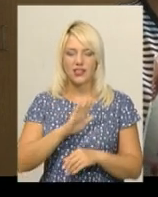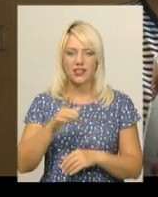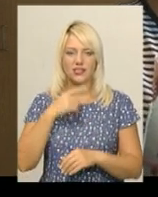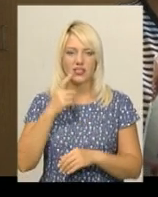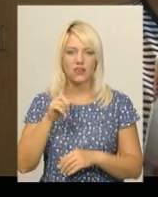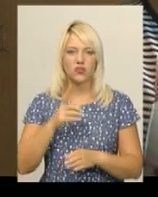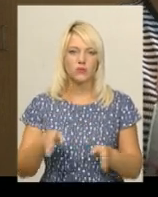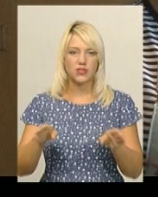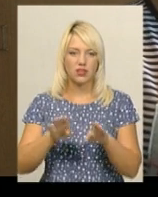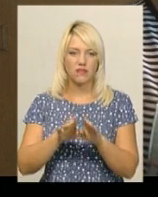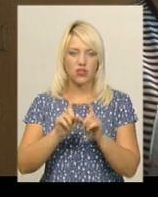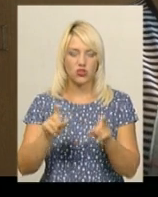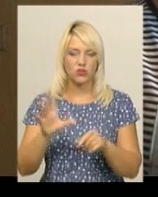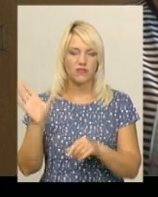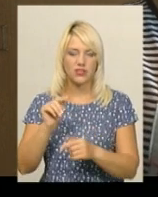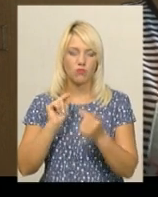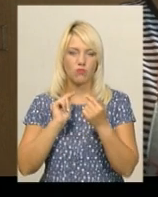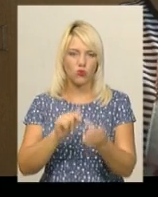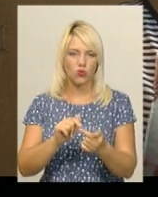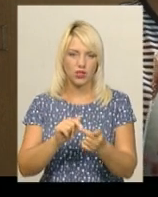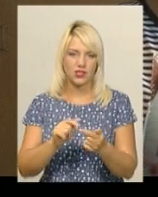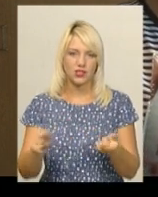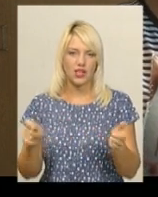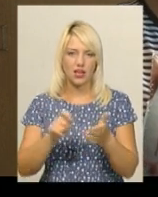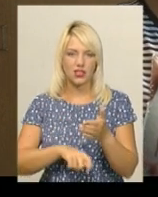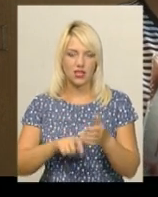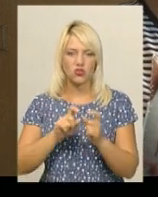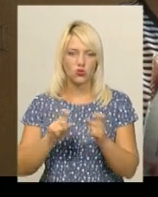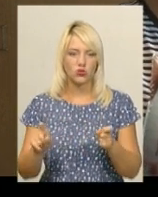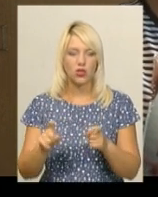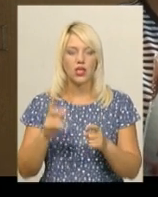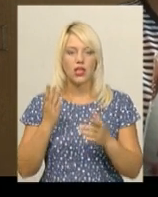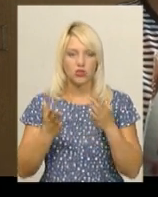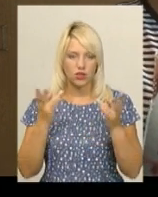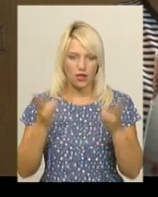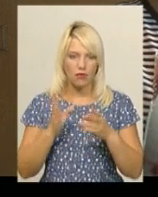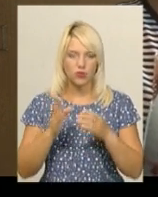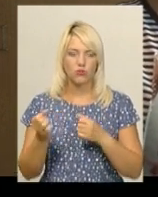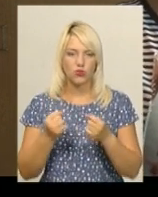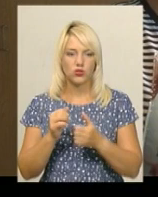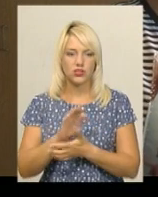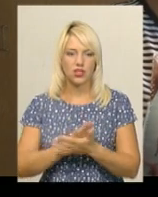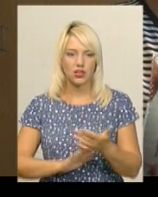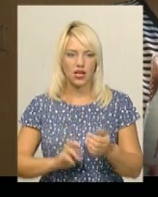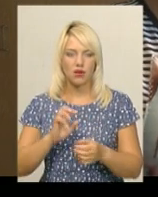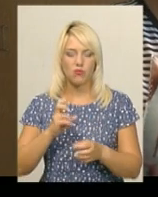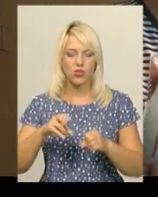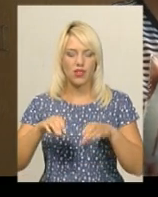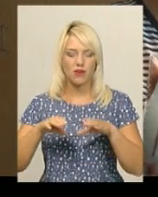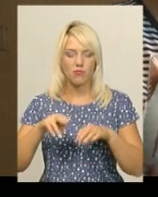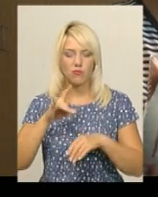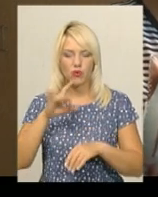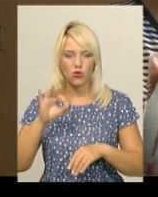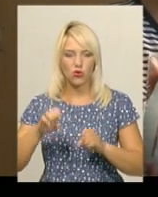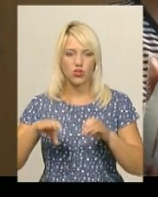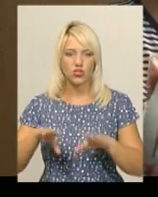щоб закривали школу. Всі проти цього. Якщо треба, то будемо боротися далі. Бо про